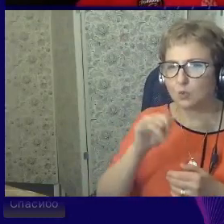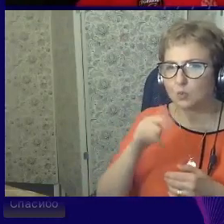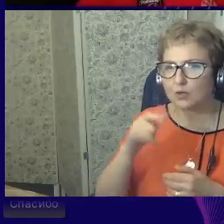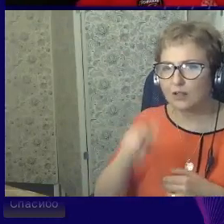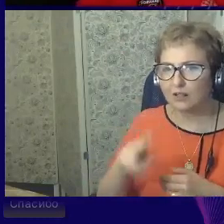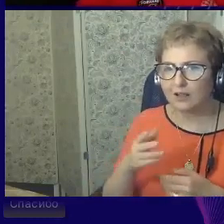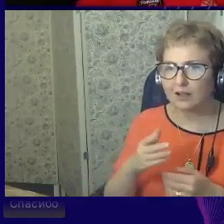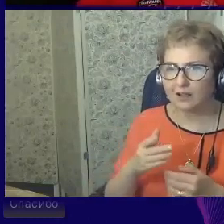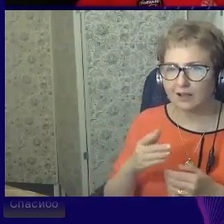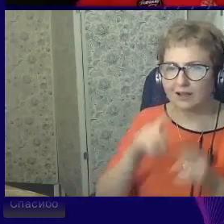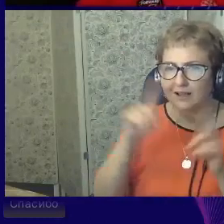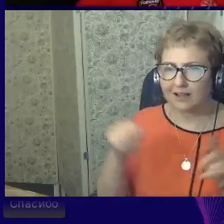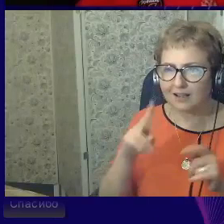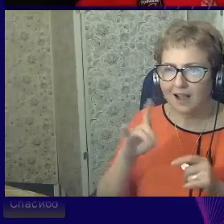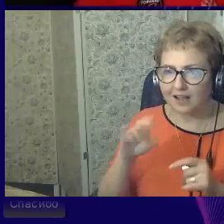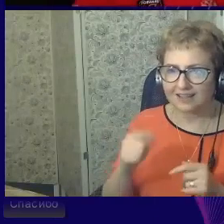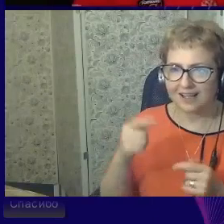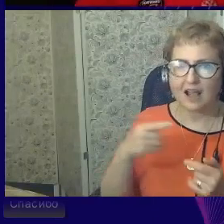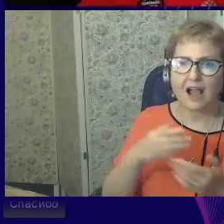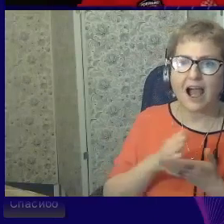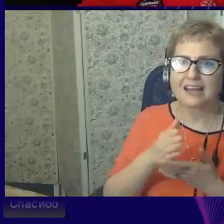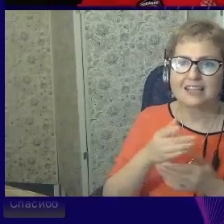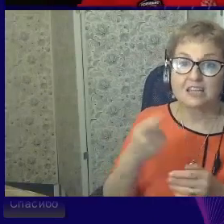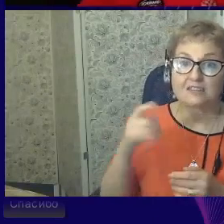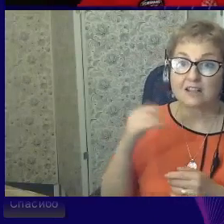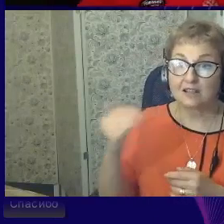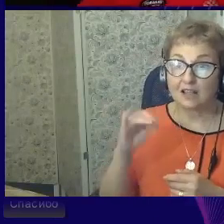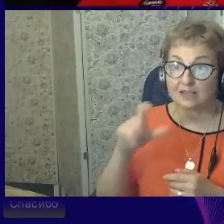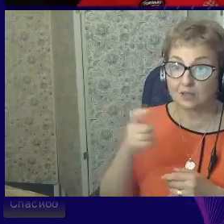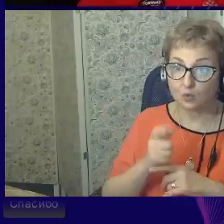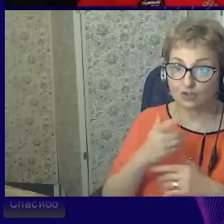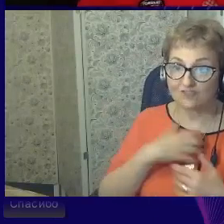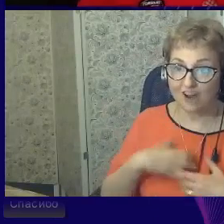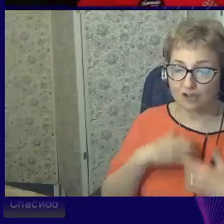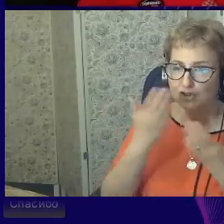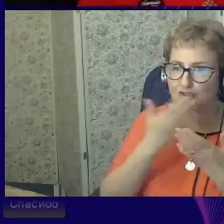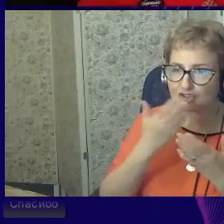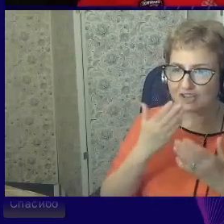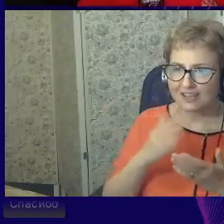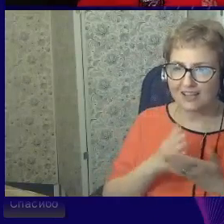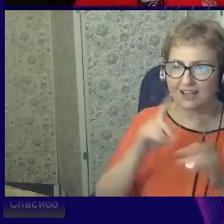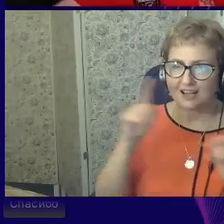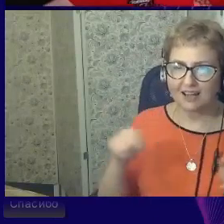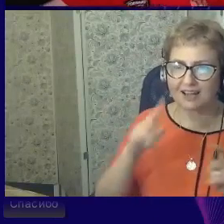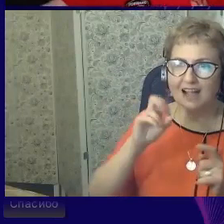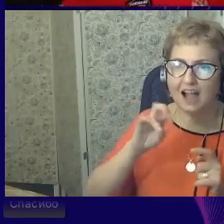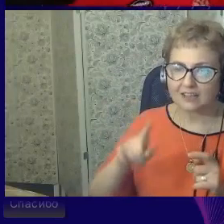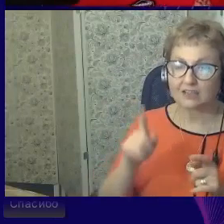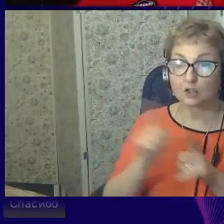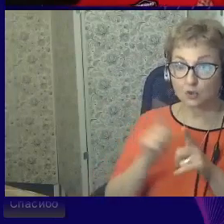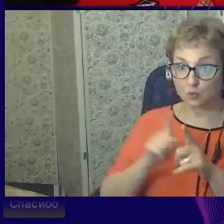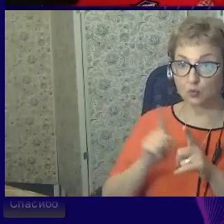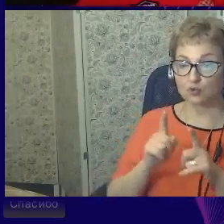карты. Поэтому ориентирование для них очень важно, и чтение с карты или схемы